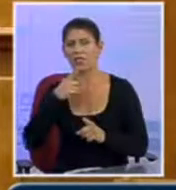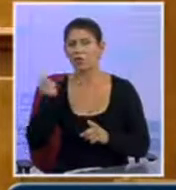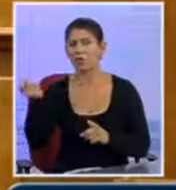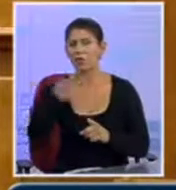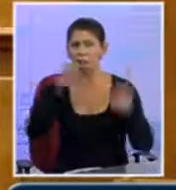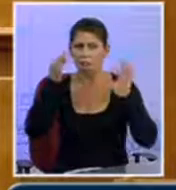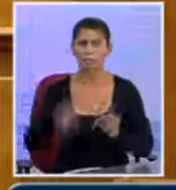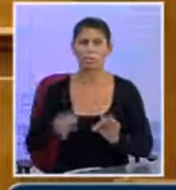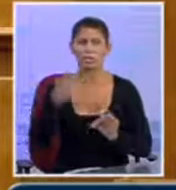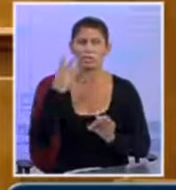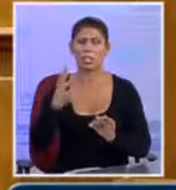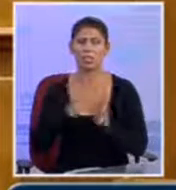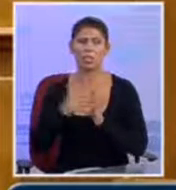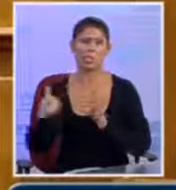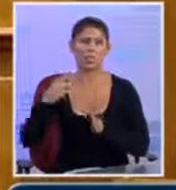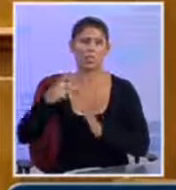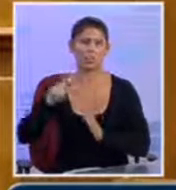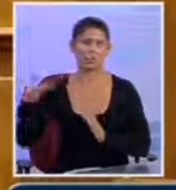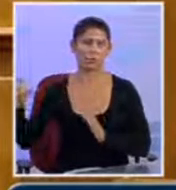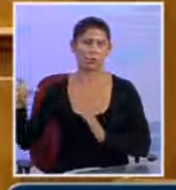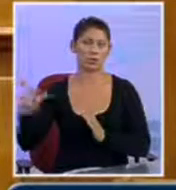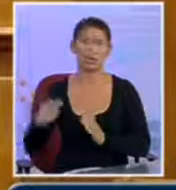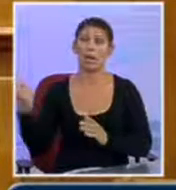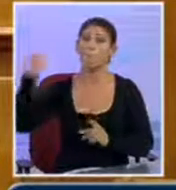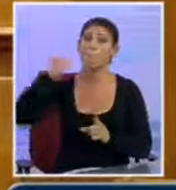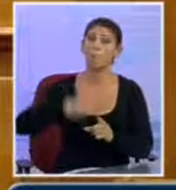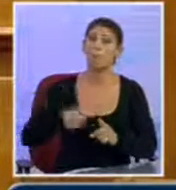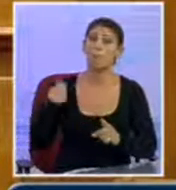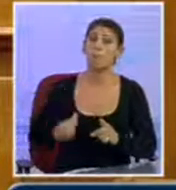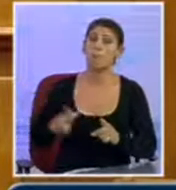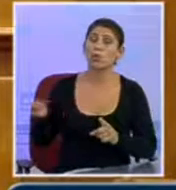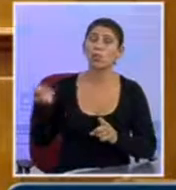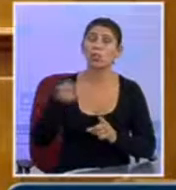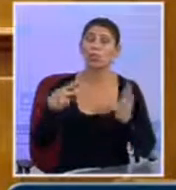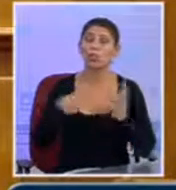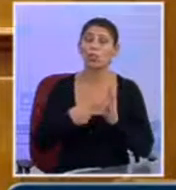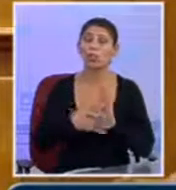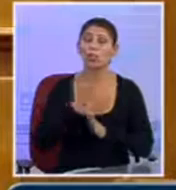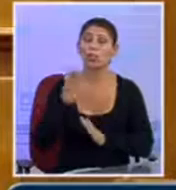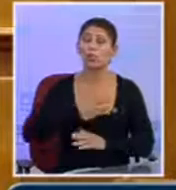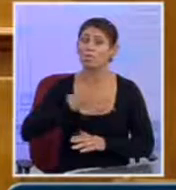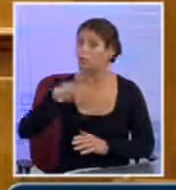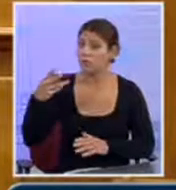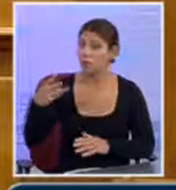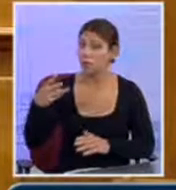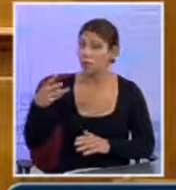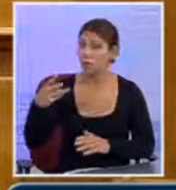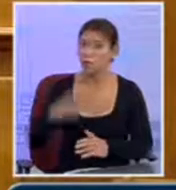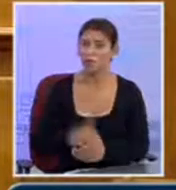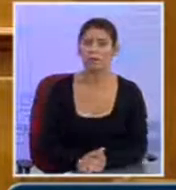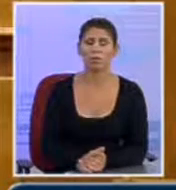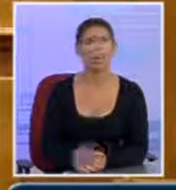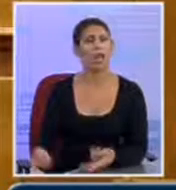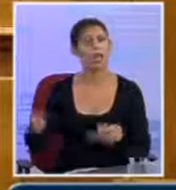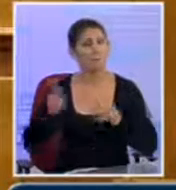στα 316 δις. Προσέθεσε δημόσιο χρέος το 2015 ο ΣΥΡΙΖΑ? Η